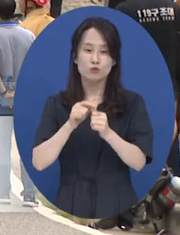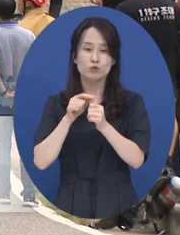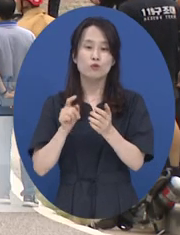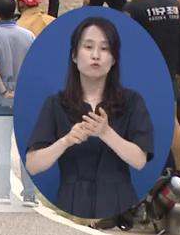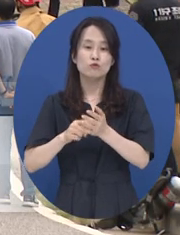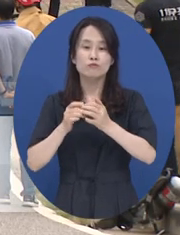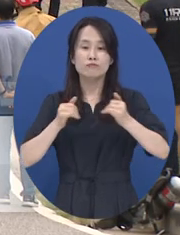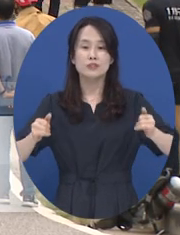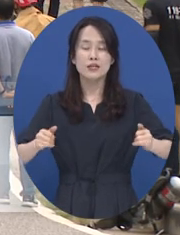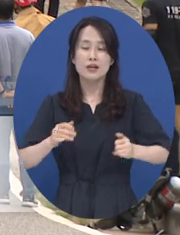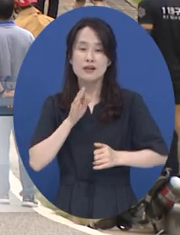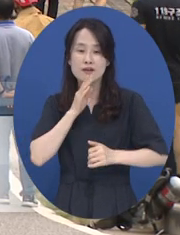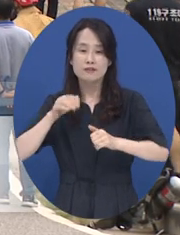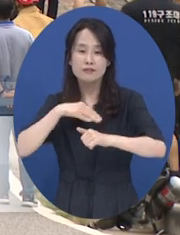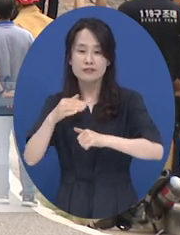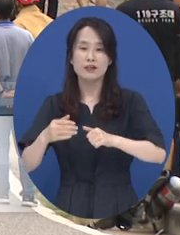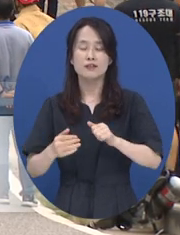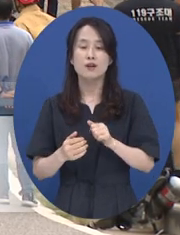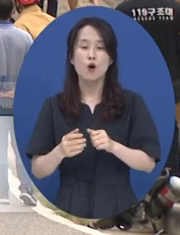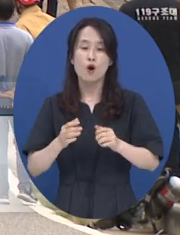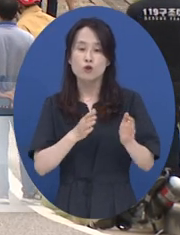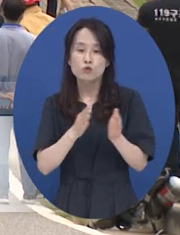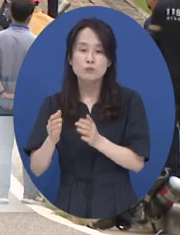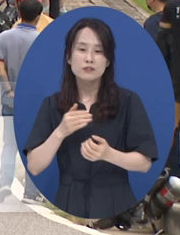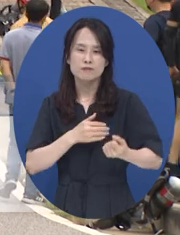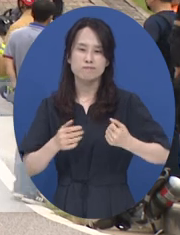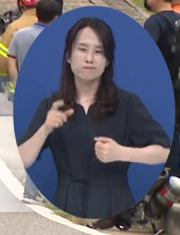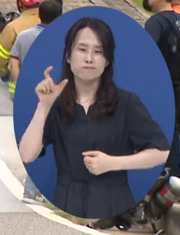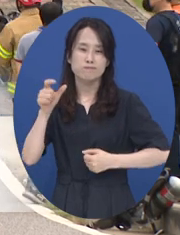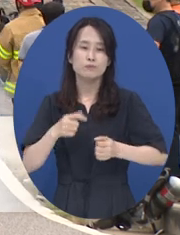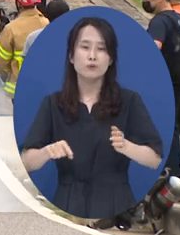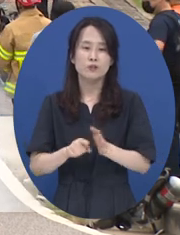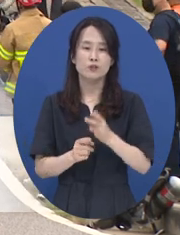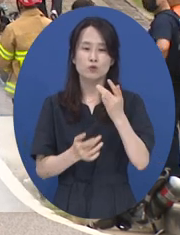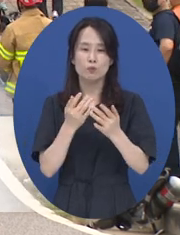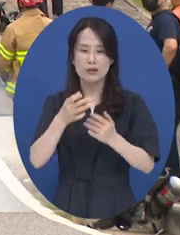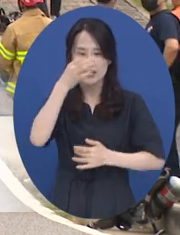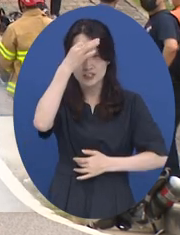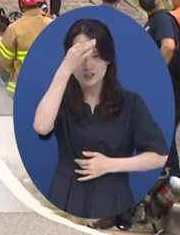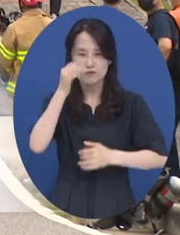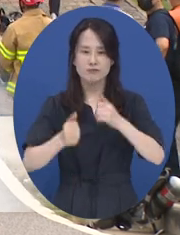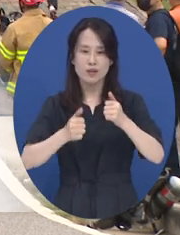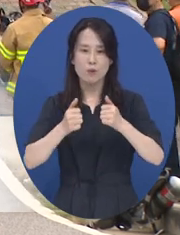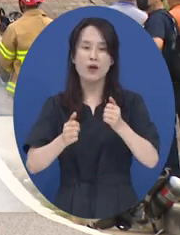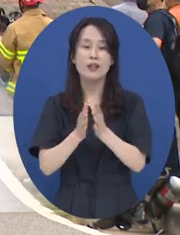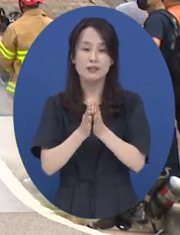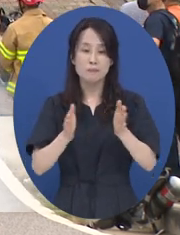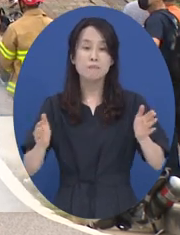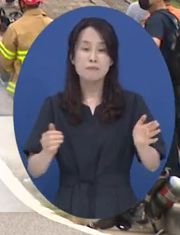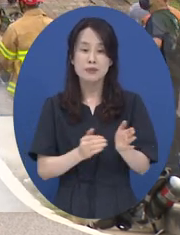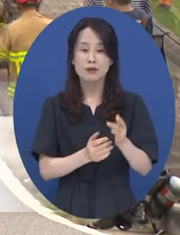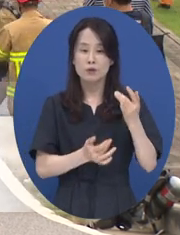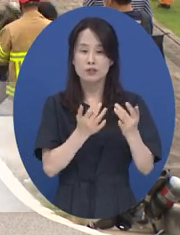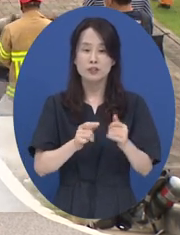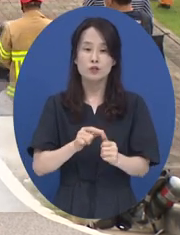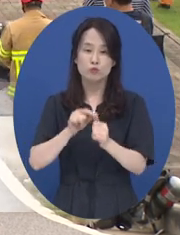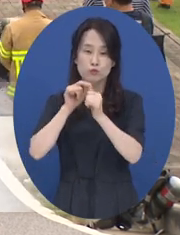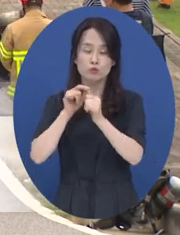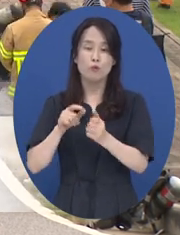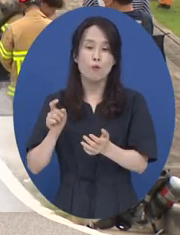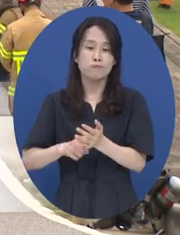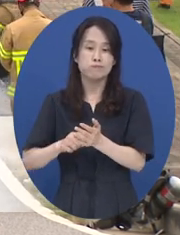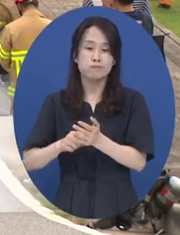화재 구조구급 대원들의 현장 대응 능력을 강화하기 위해서 그 소방 기술 경연대회를 시작하게 되었습니다.